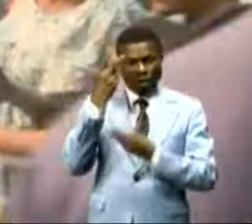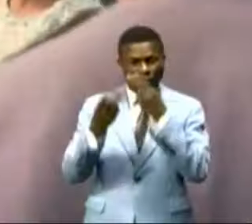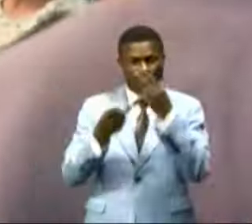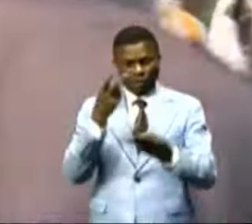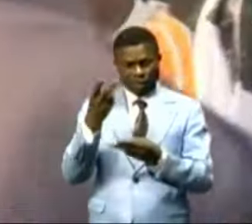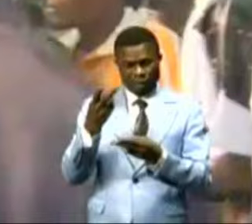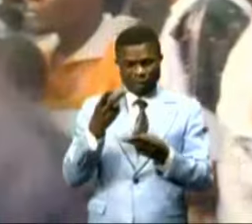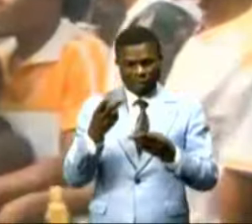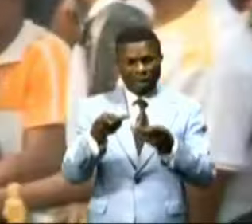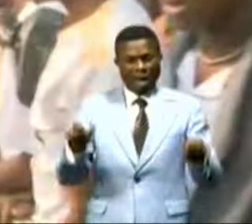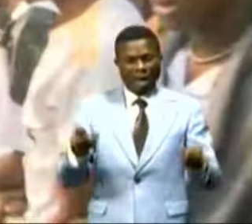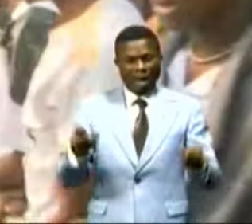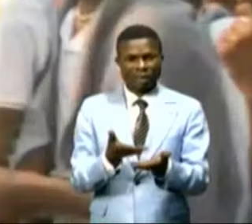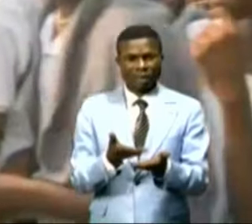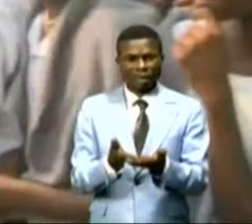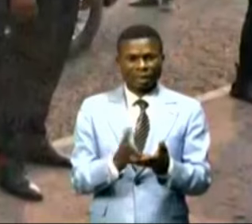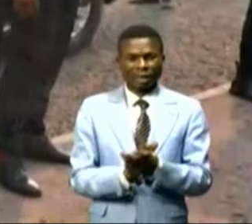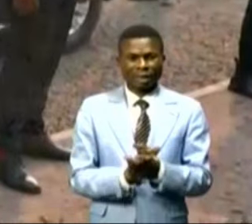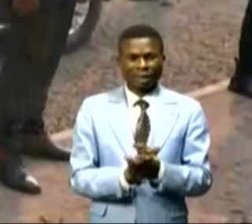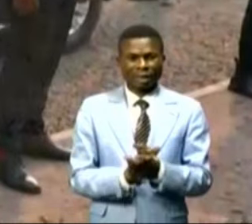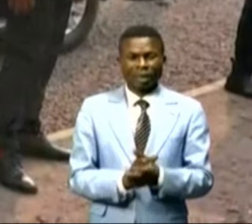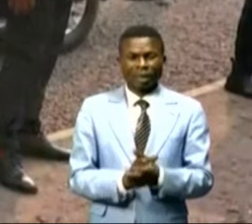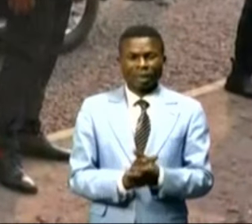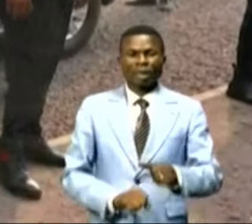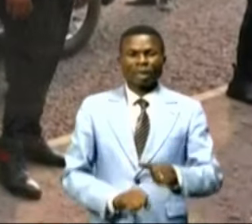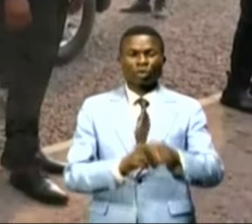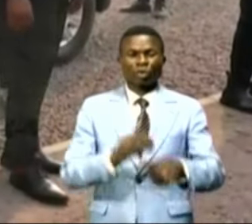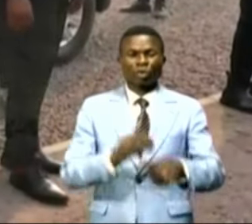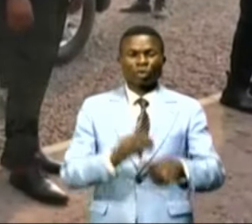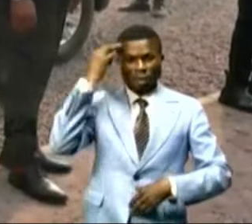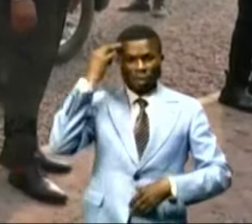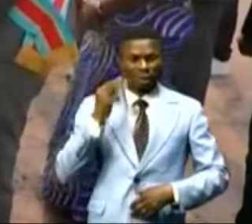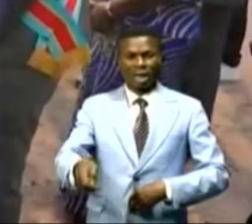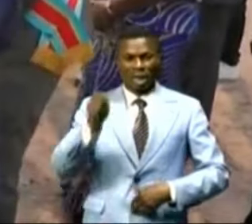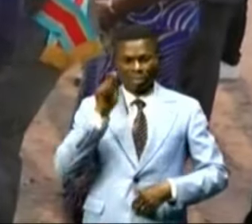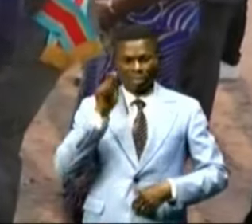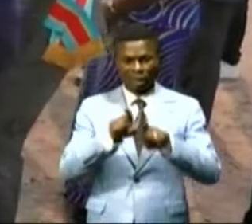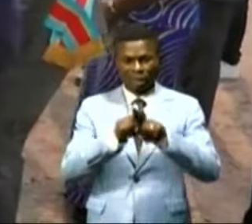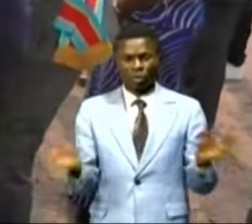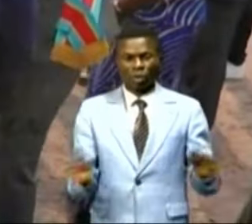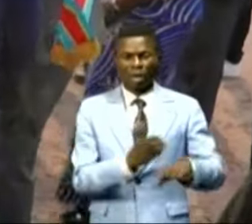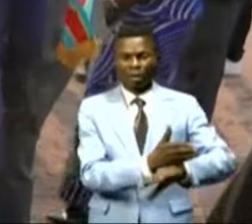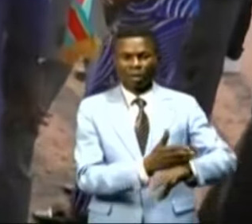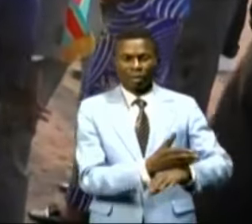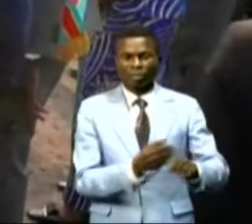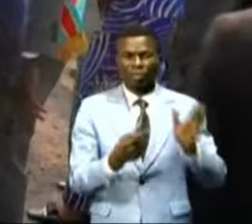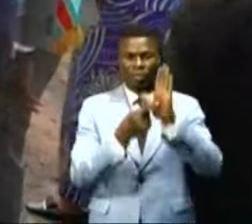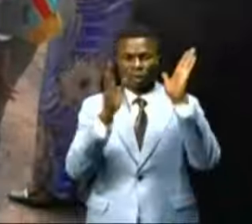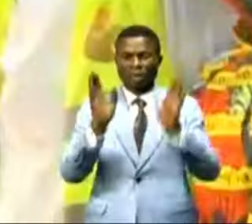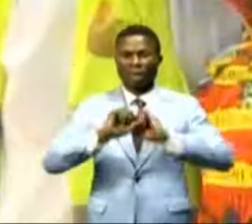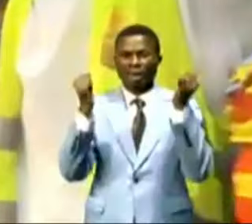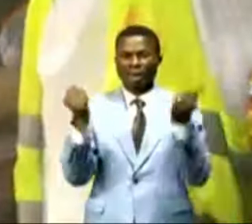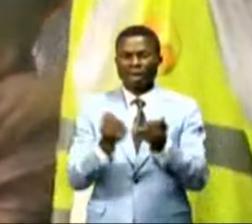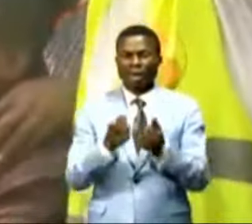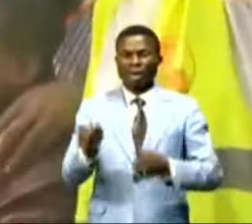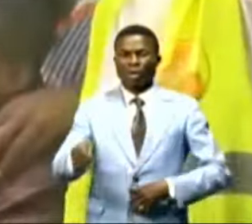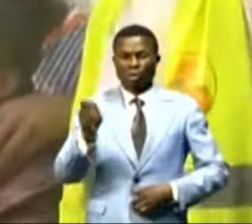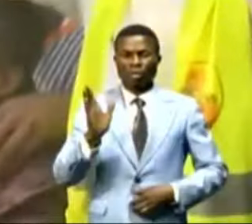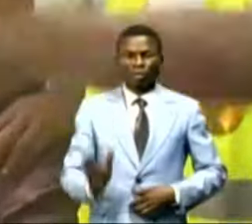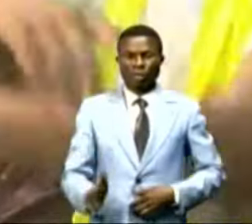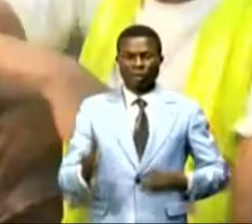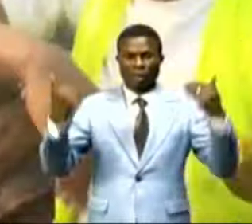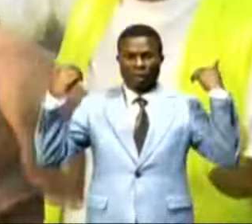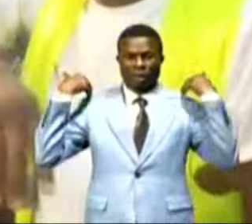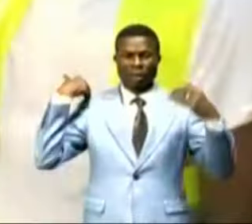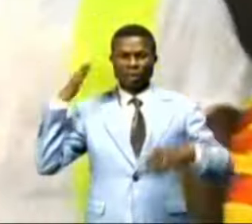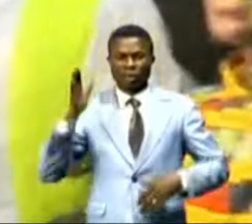ce site. Accueilli par le ministre de la Pêche et l'Élevage en présence des autorités municipales et des représentants des associations des pêcheurs, le chef de